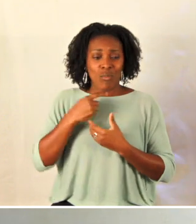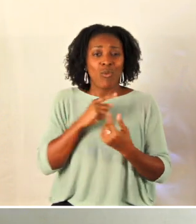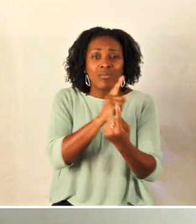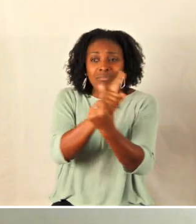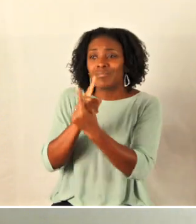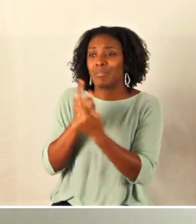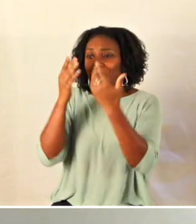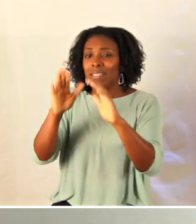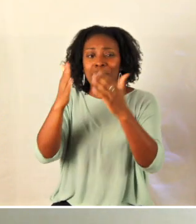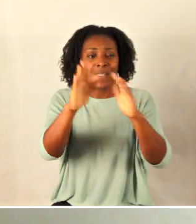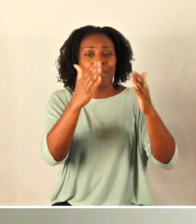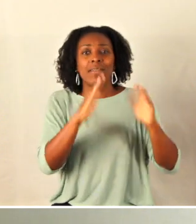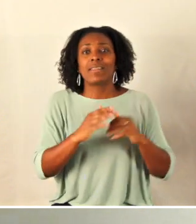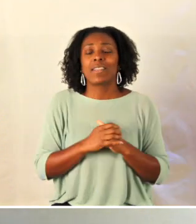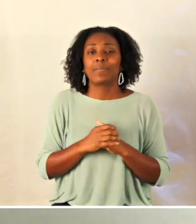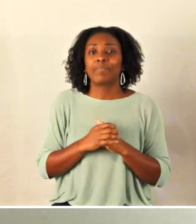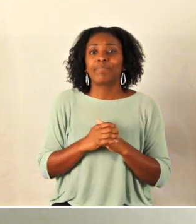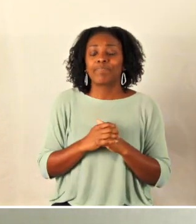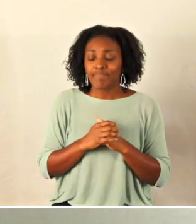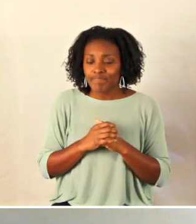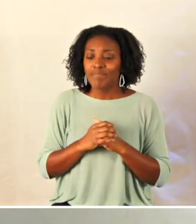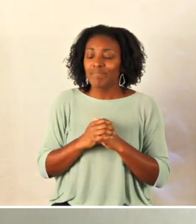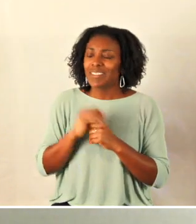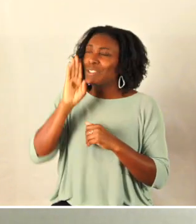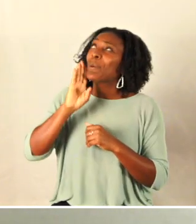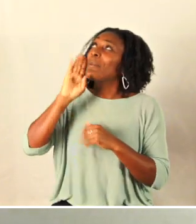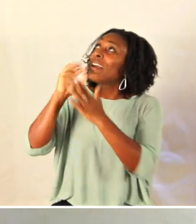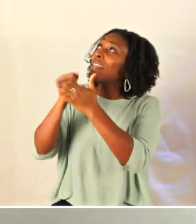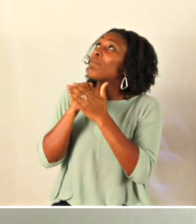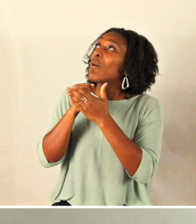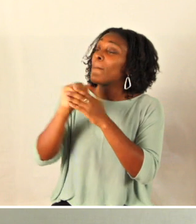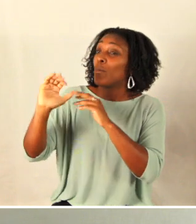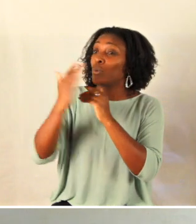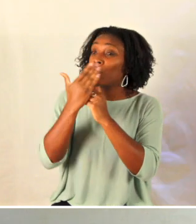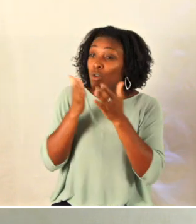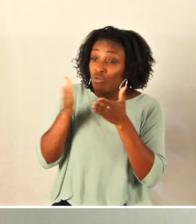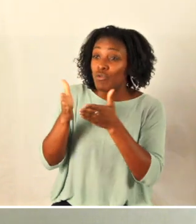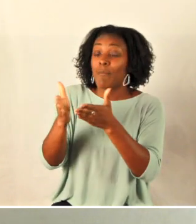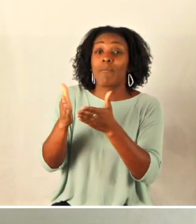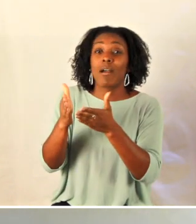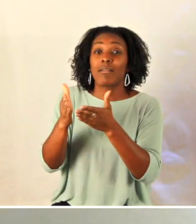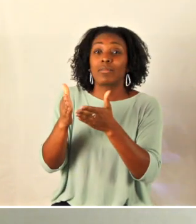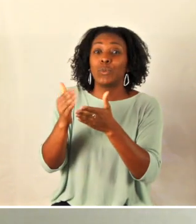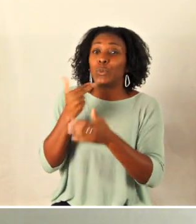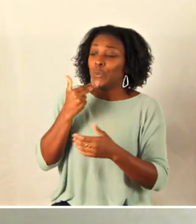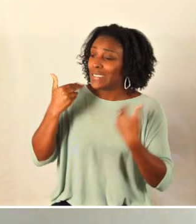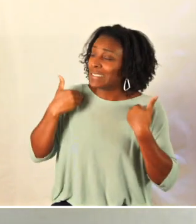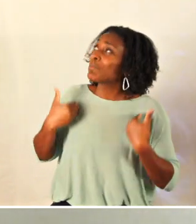Seigneur. Je te prie encore aujourd'hui de m'accompagner, de me montrer la direction, de m'utiliser,